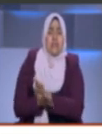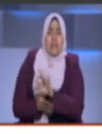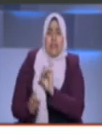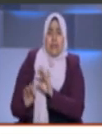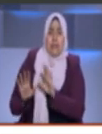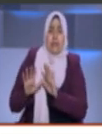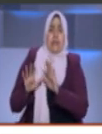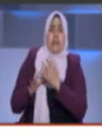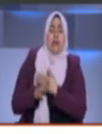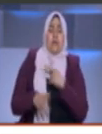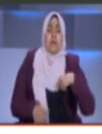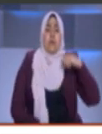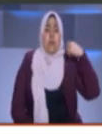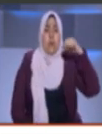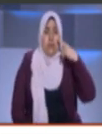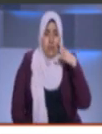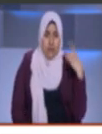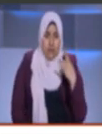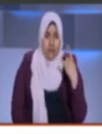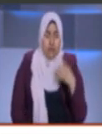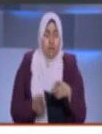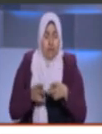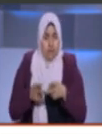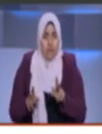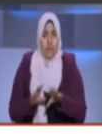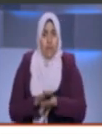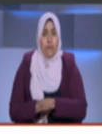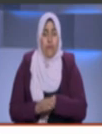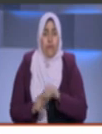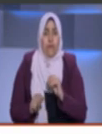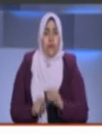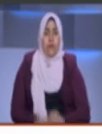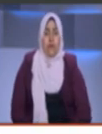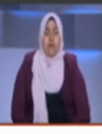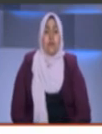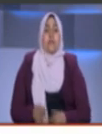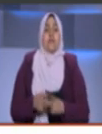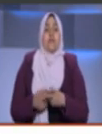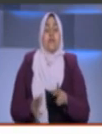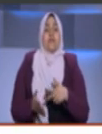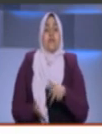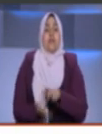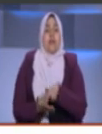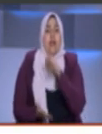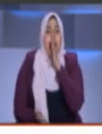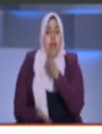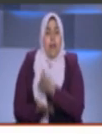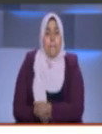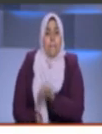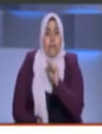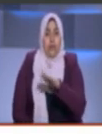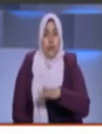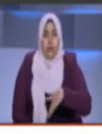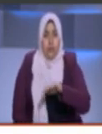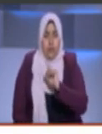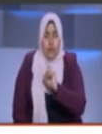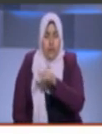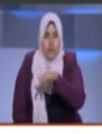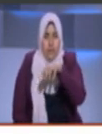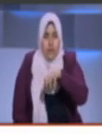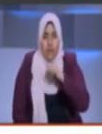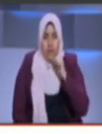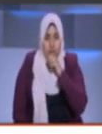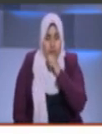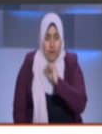وزير الداخلية الفرنسي يصرح أن تم فتح تحقيق داخل الشرطة نفسها في قسم خاص